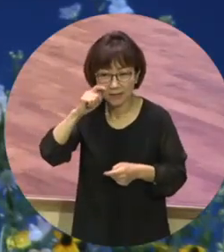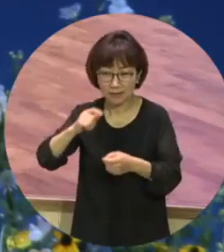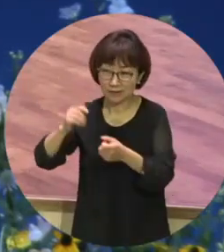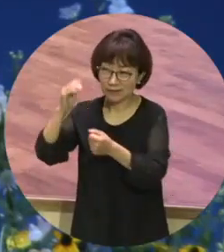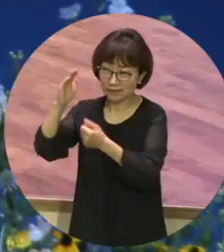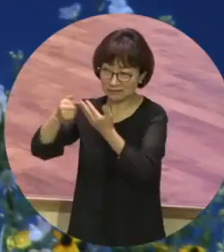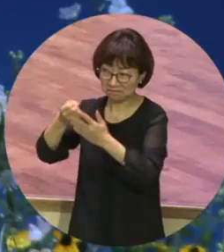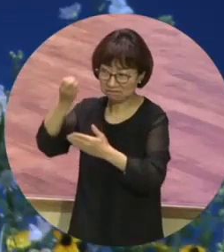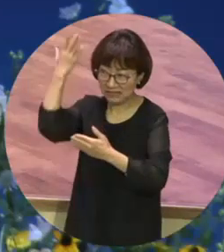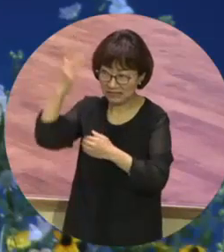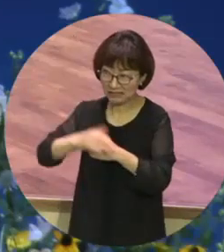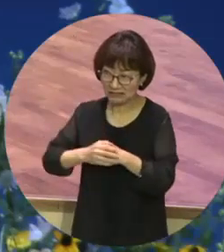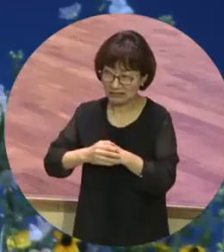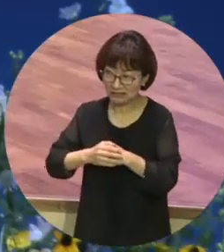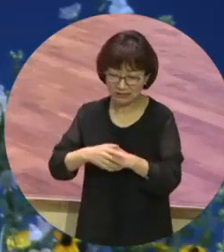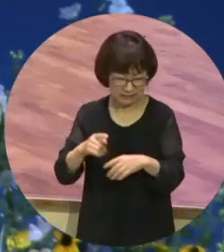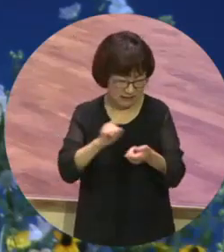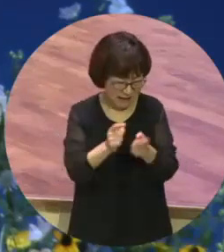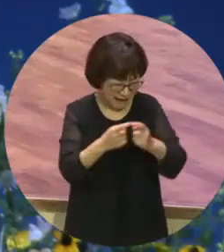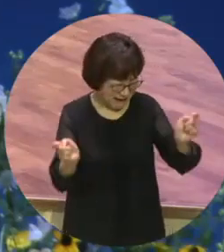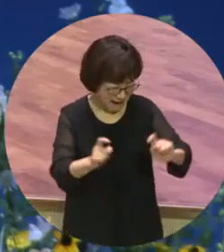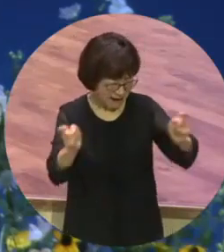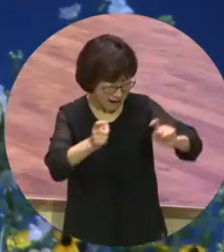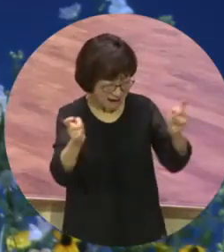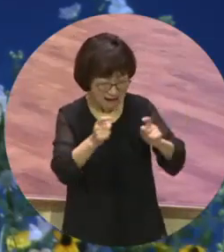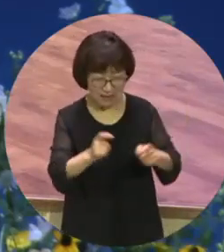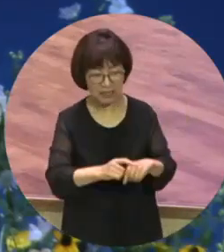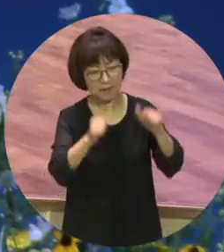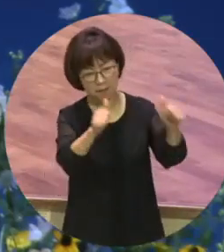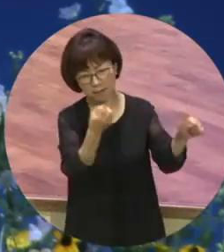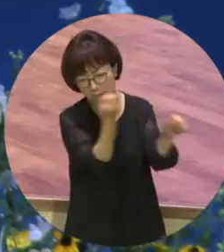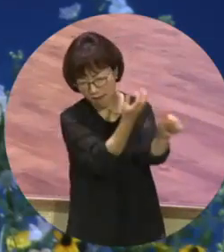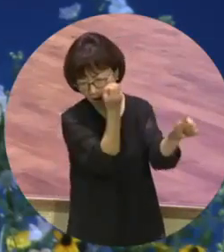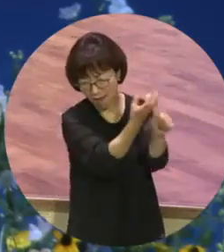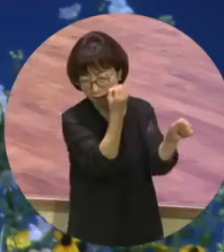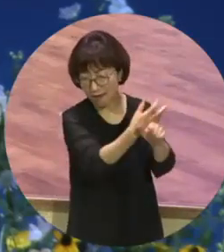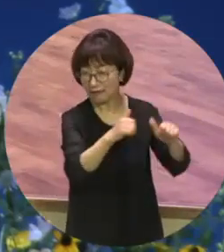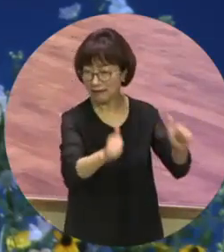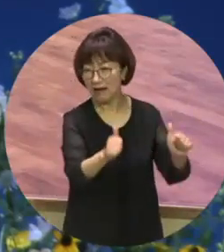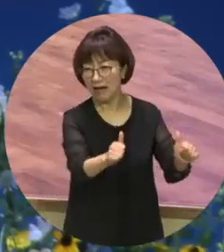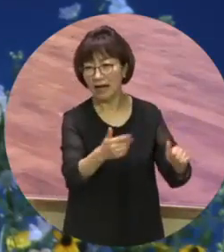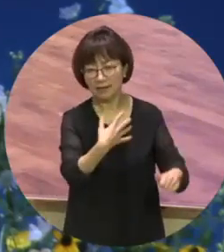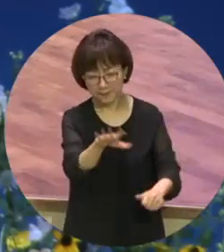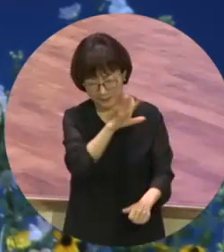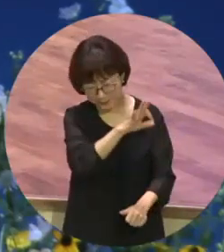판단해 달라는 부끄러운 짓들을 지금 큰 교회 작은 교회 다 하고 있습니다.